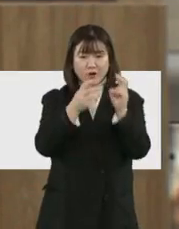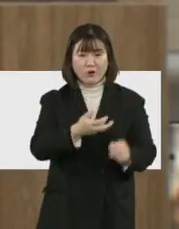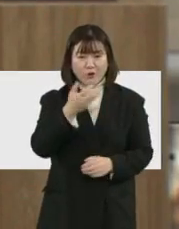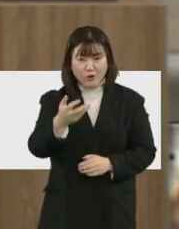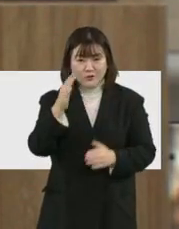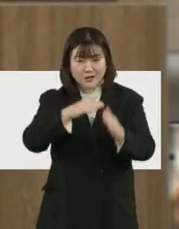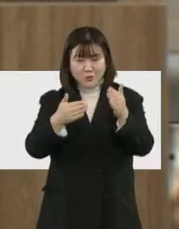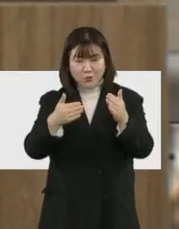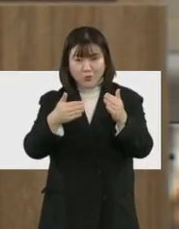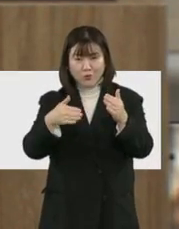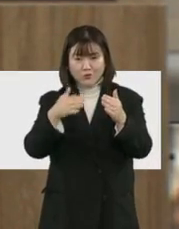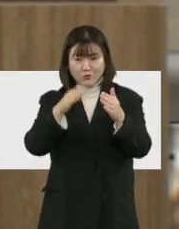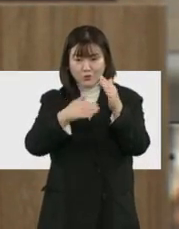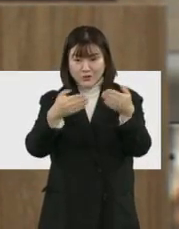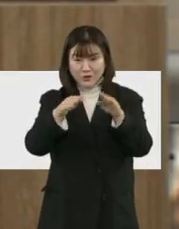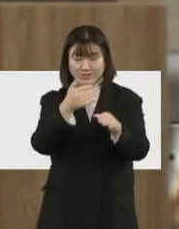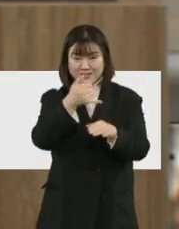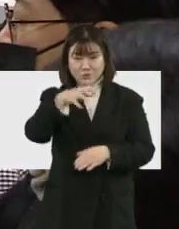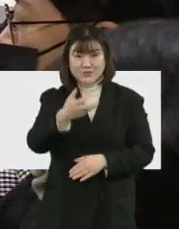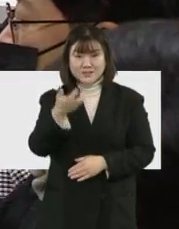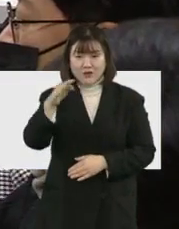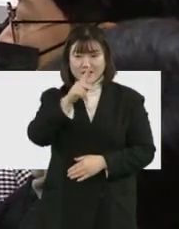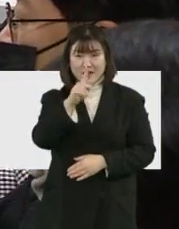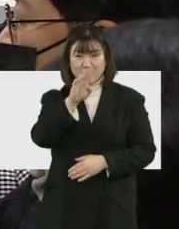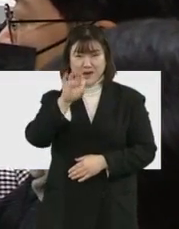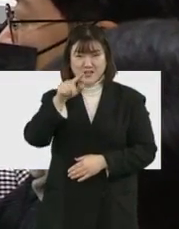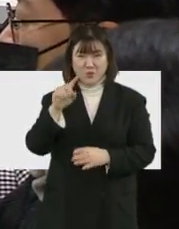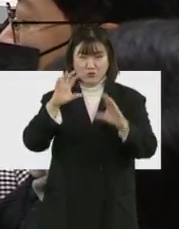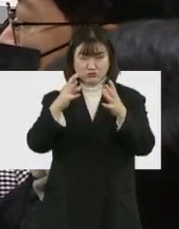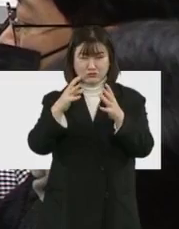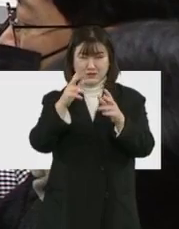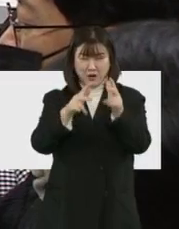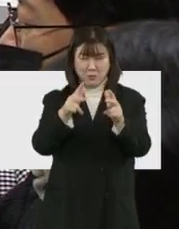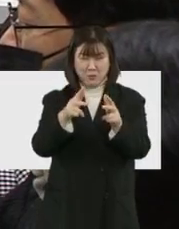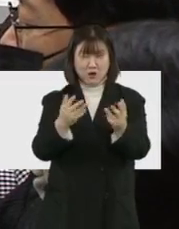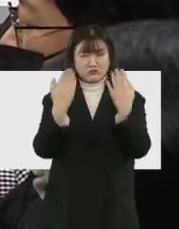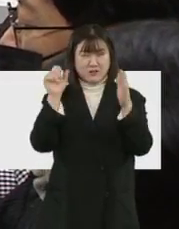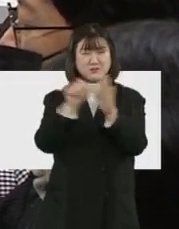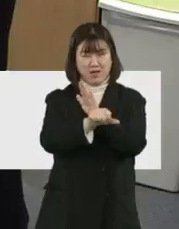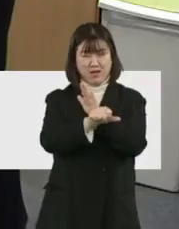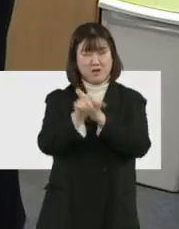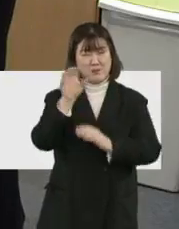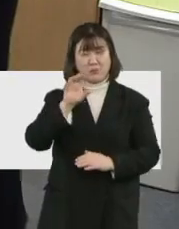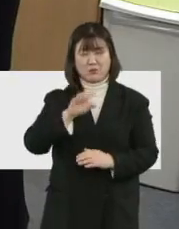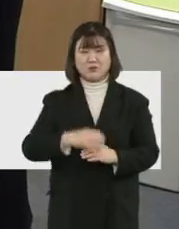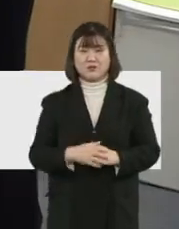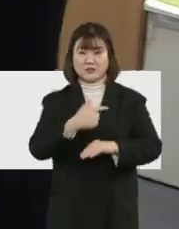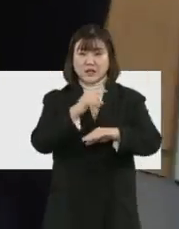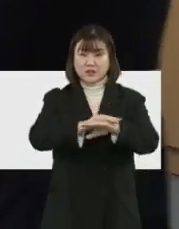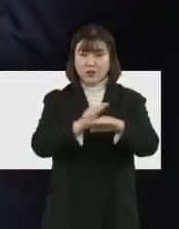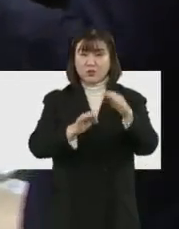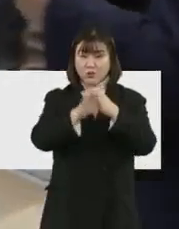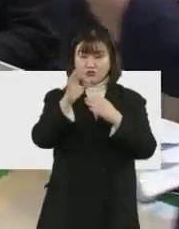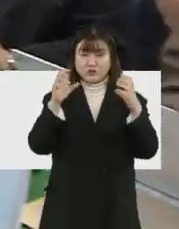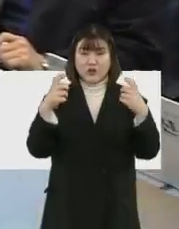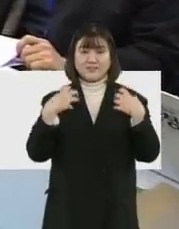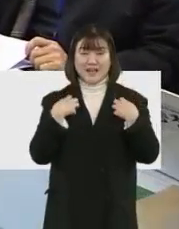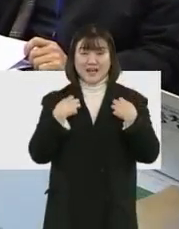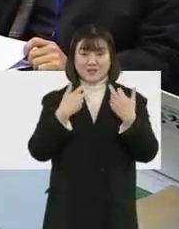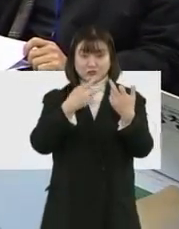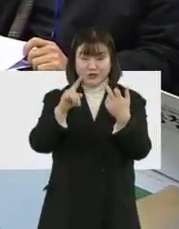공공기관 세종이 전 k 바이오랩 등 국책사업 유치 실패 가 반복됐다 고 주장했습니다 대전 동구청장 과